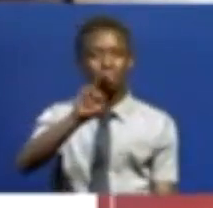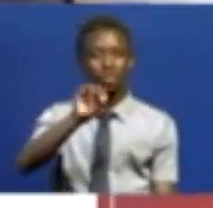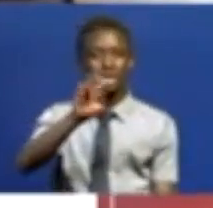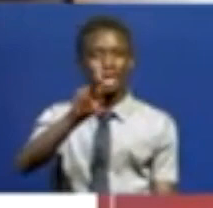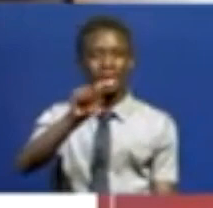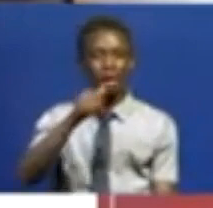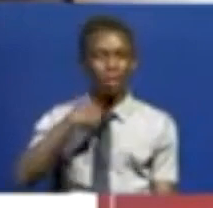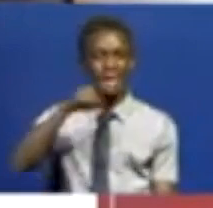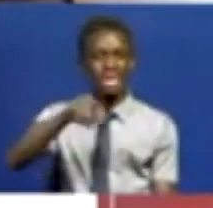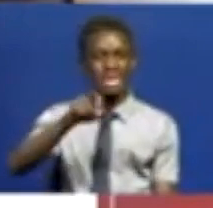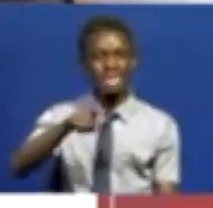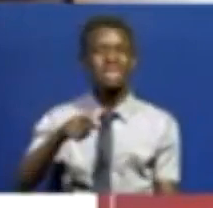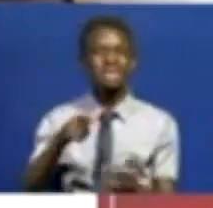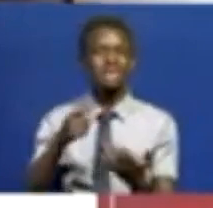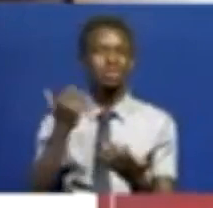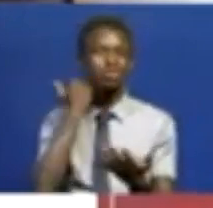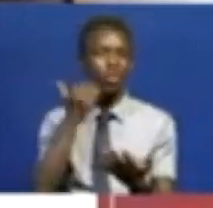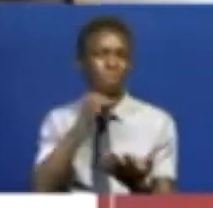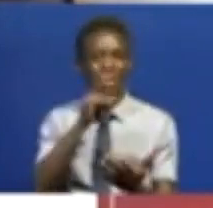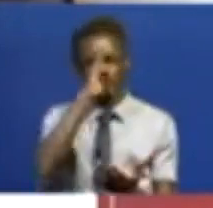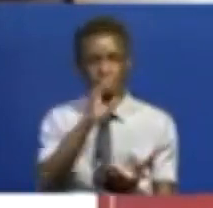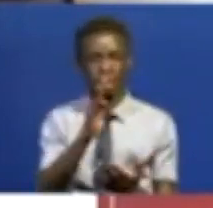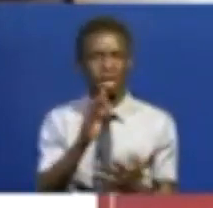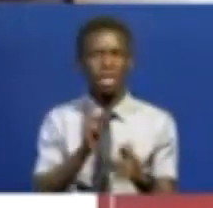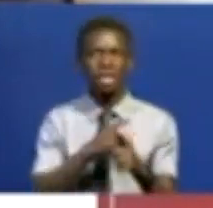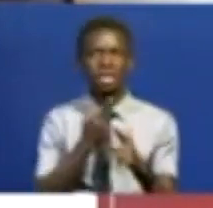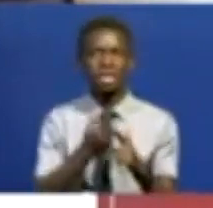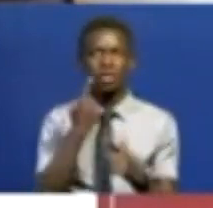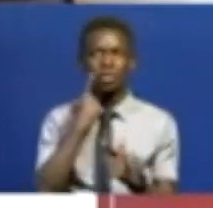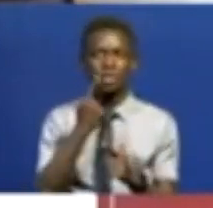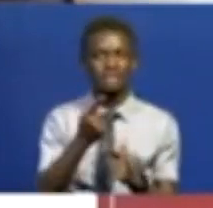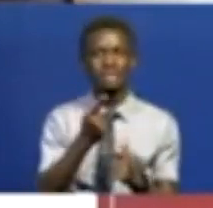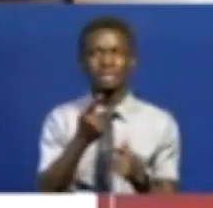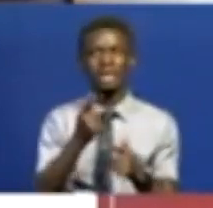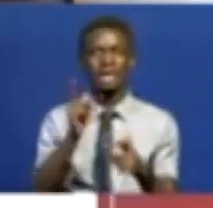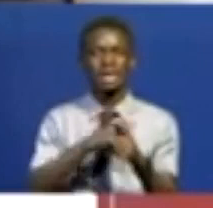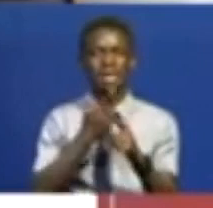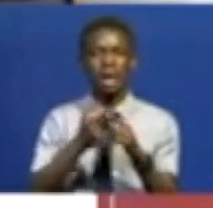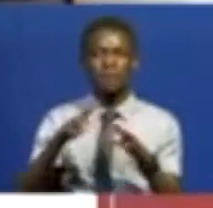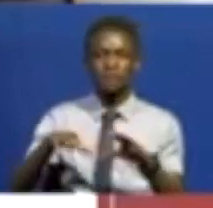wakawa waylaid ambush, wakaingia kwa ambush, exchange of fire.